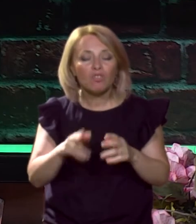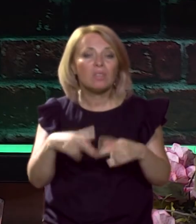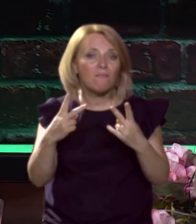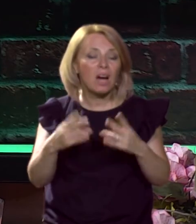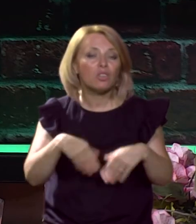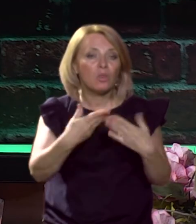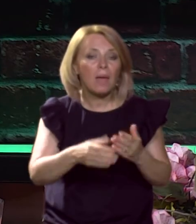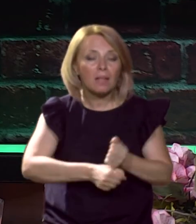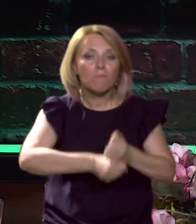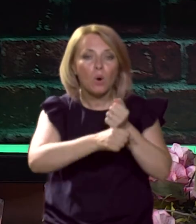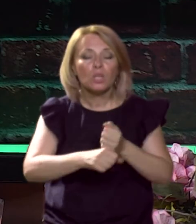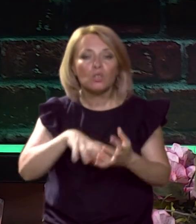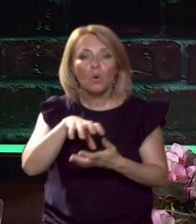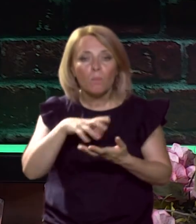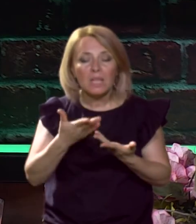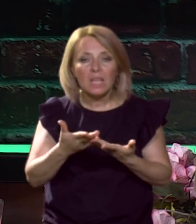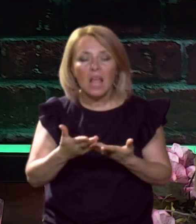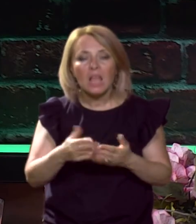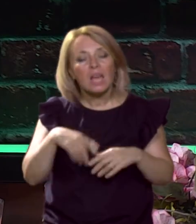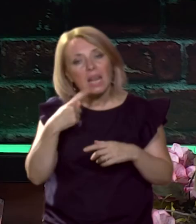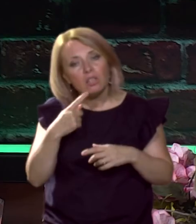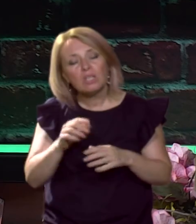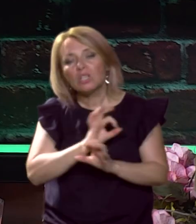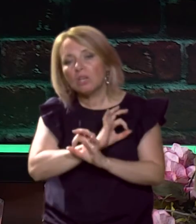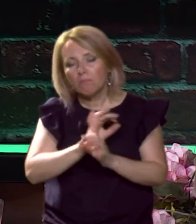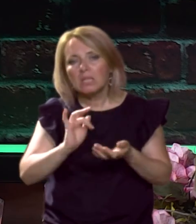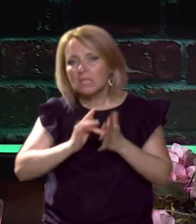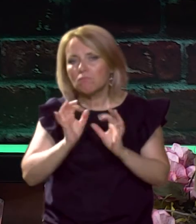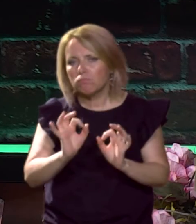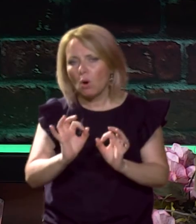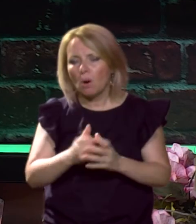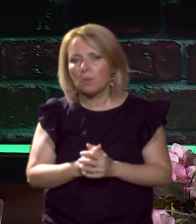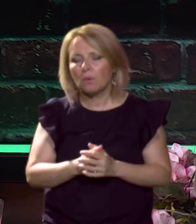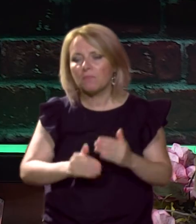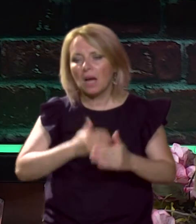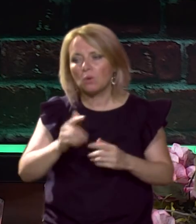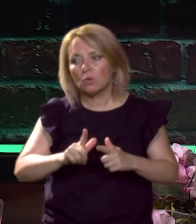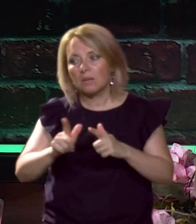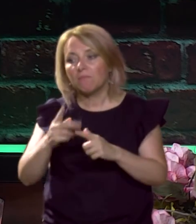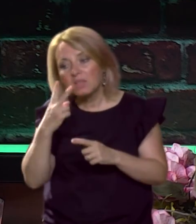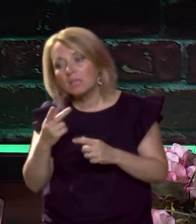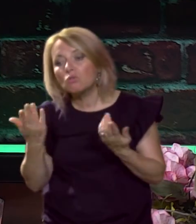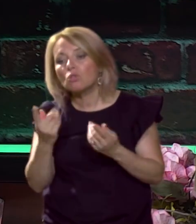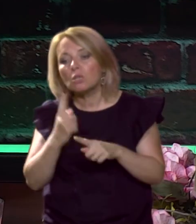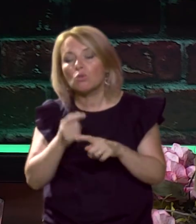tu podršku i reći da će sve biti u redu i onda ono preći zapravo na slučaj. Jer ono, općenito tu